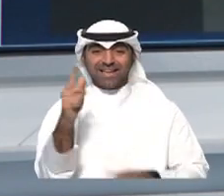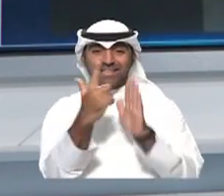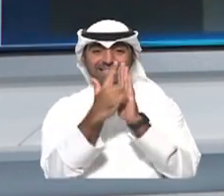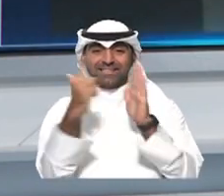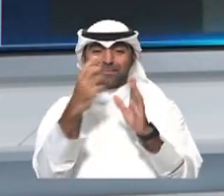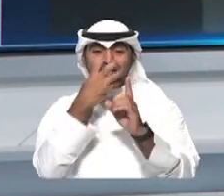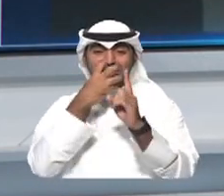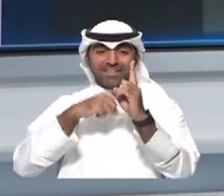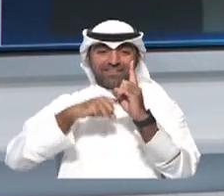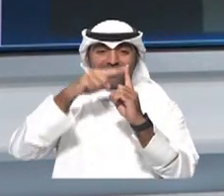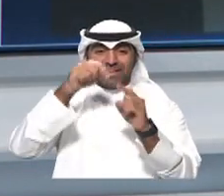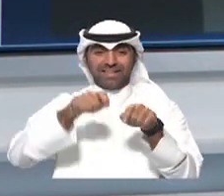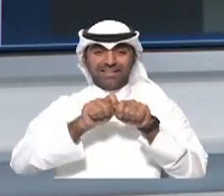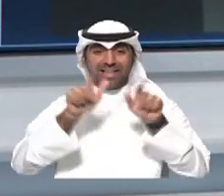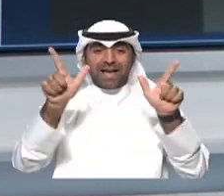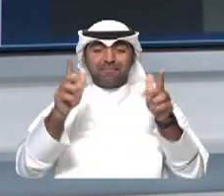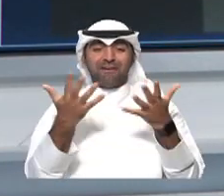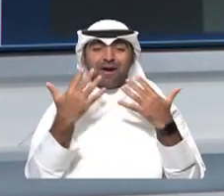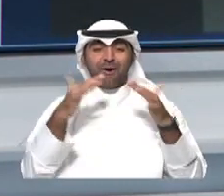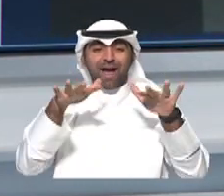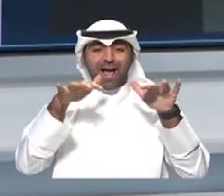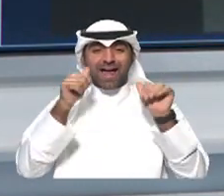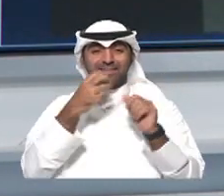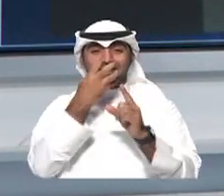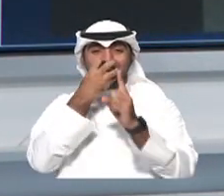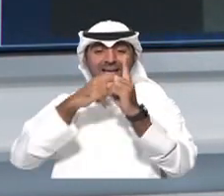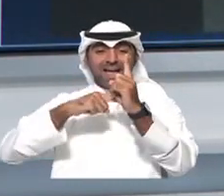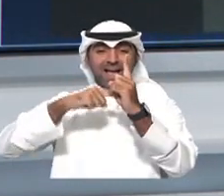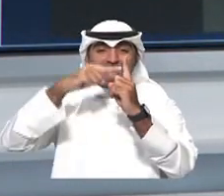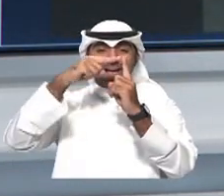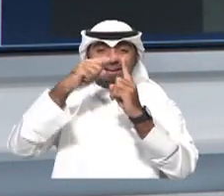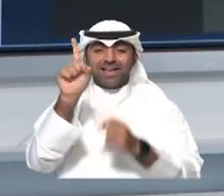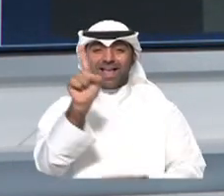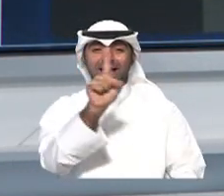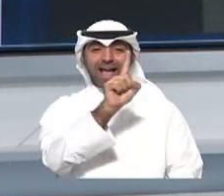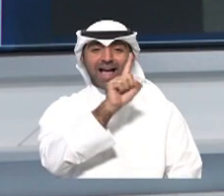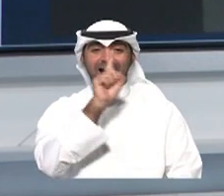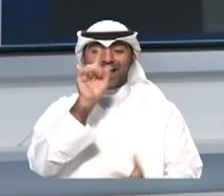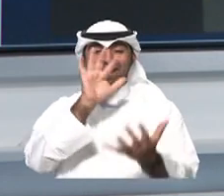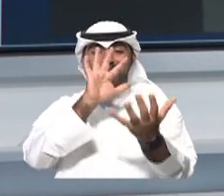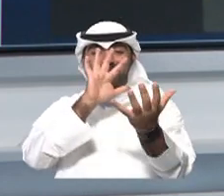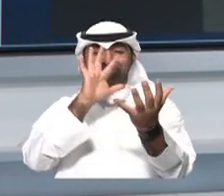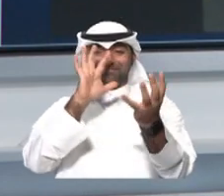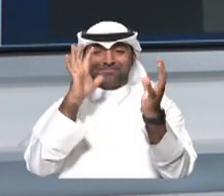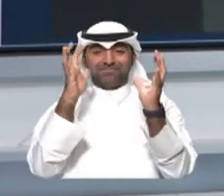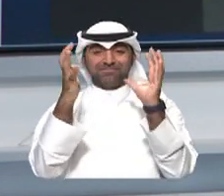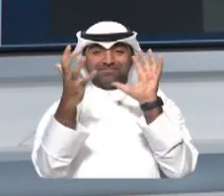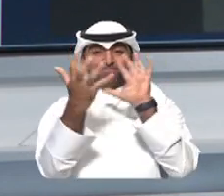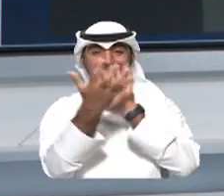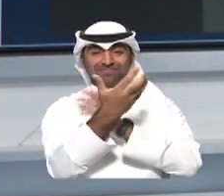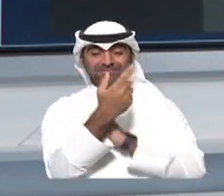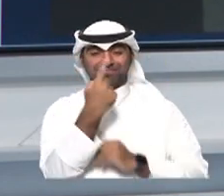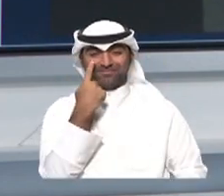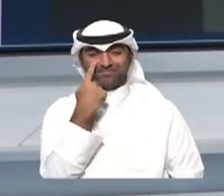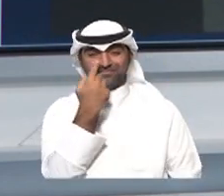17 درجة مئوية. أعزائي المشاهدين، إلى هنا تنتهي جولتنا الجوية، مع التمنيات لكم بالسلامة خلال